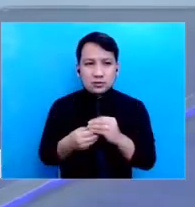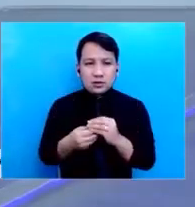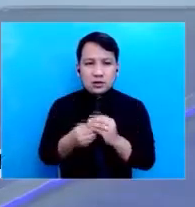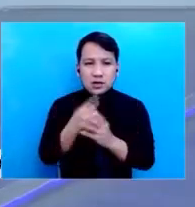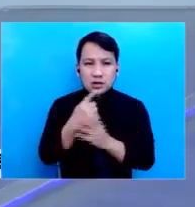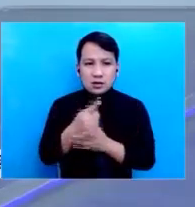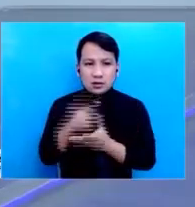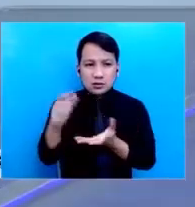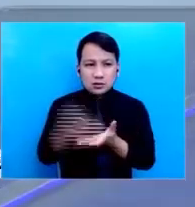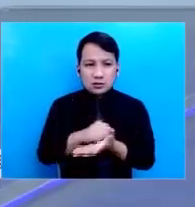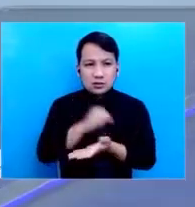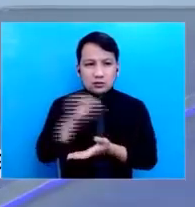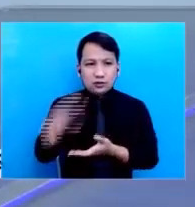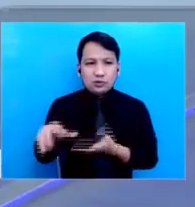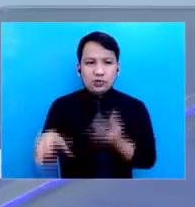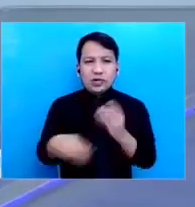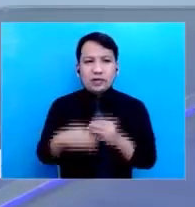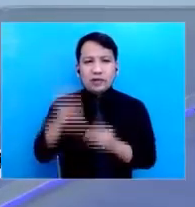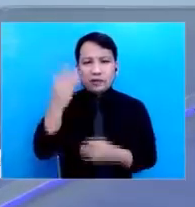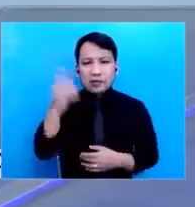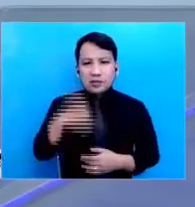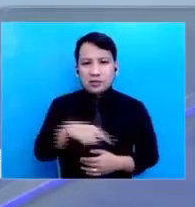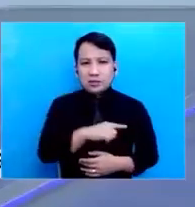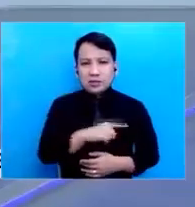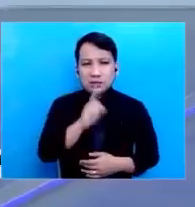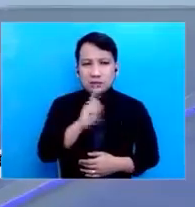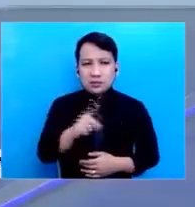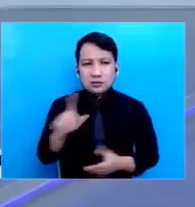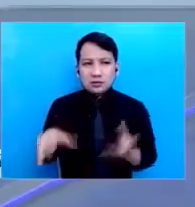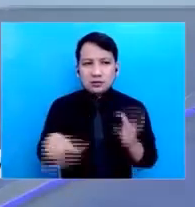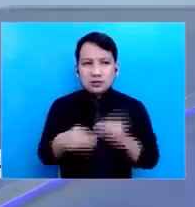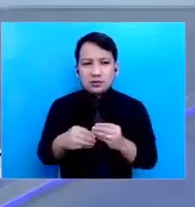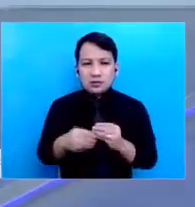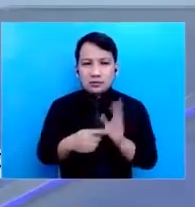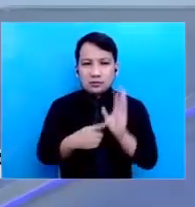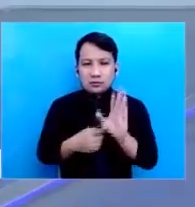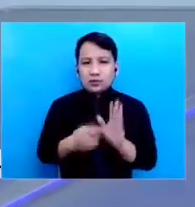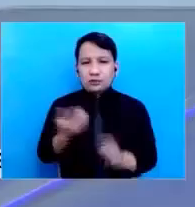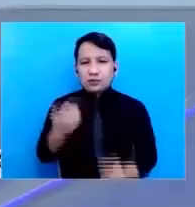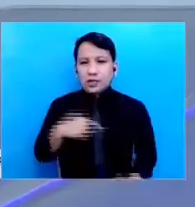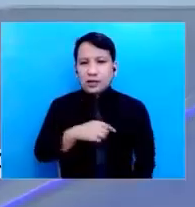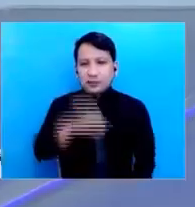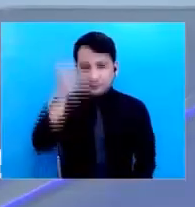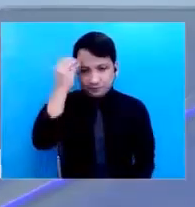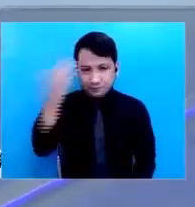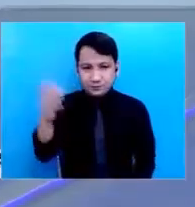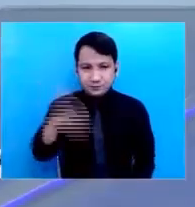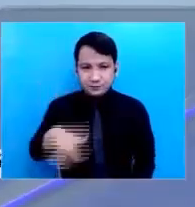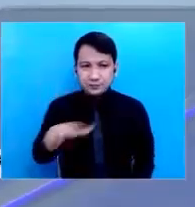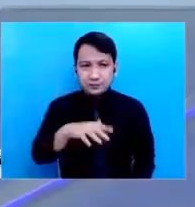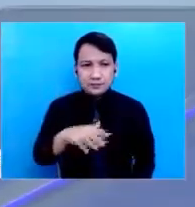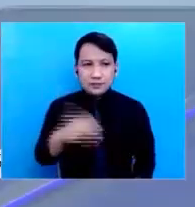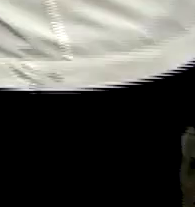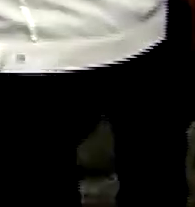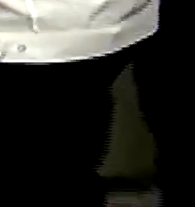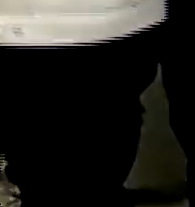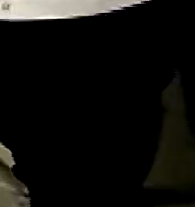ibinasurang disqualification cases laban kay Bongbong Marcos. Nasa front line ng balitang yan, si Greg